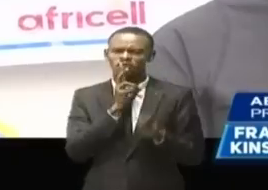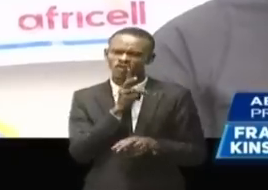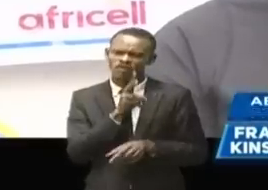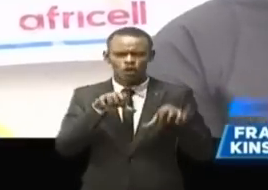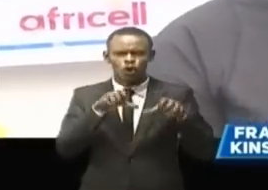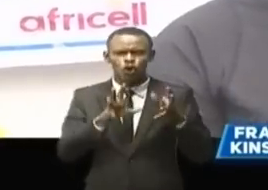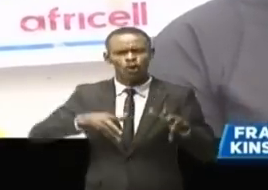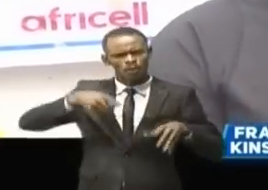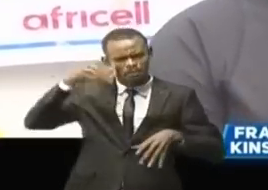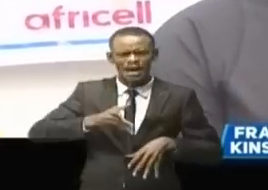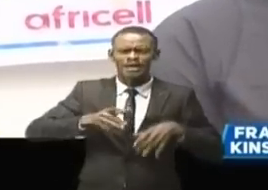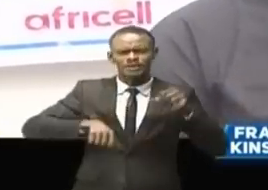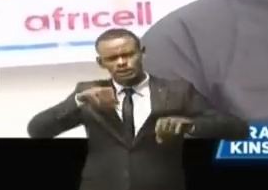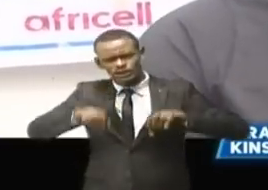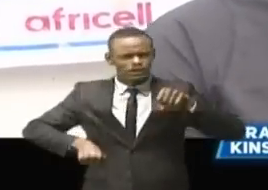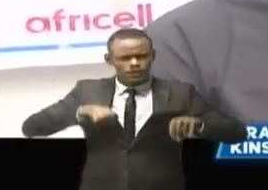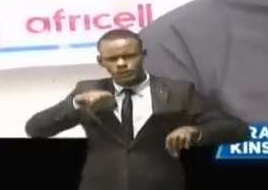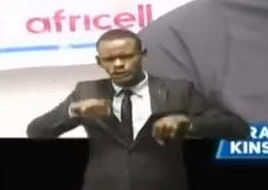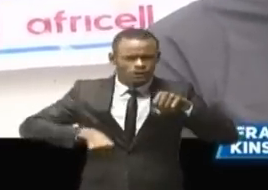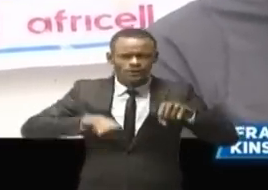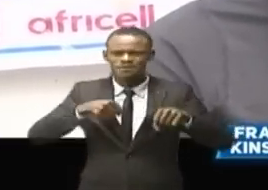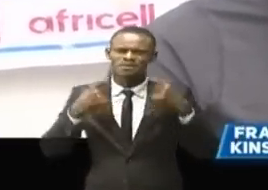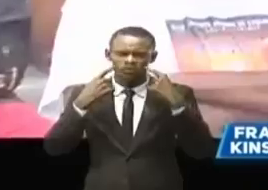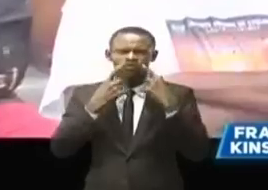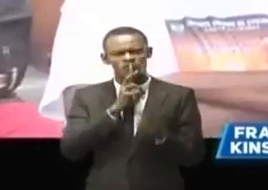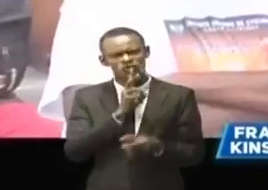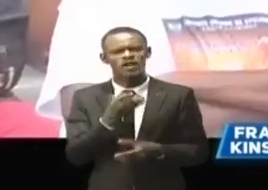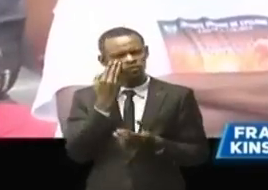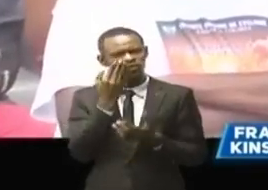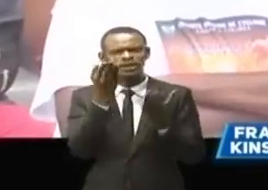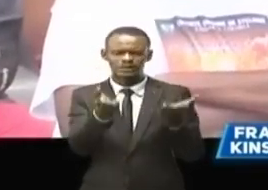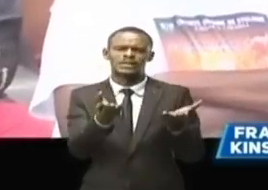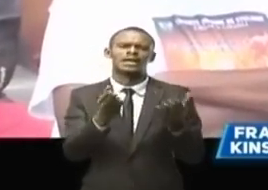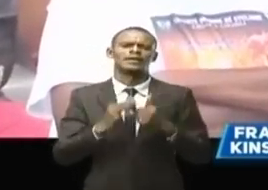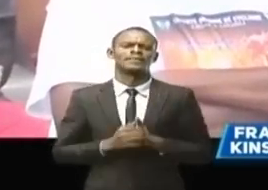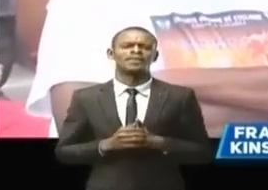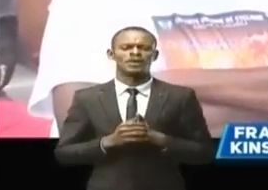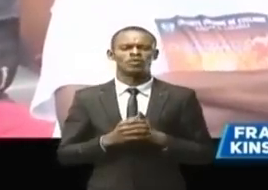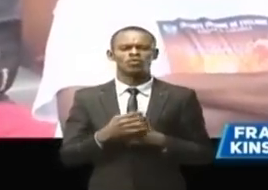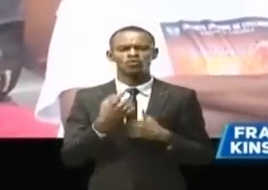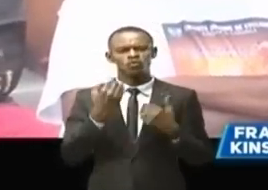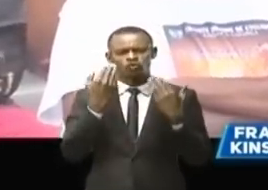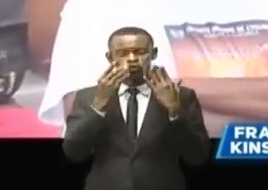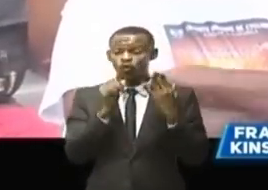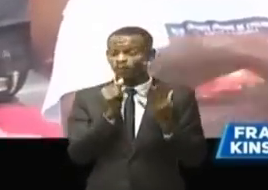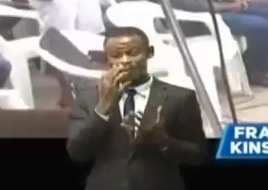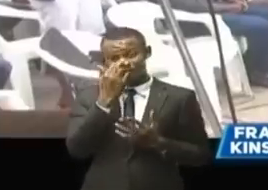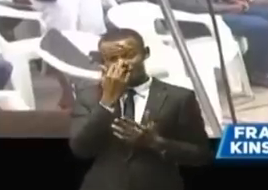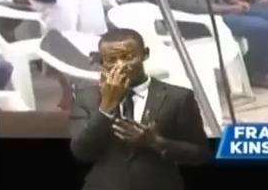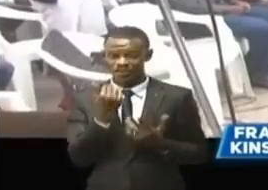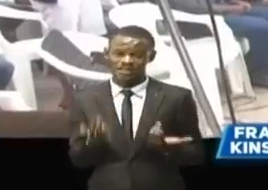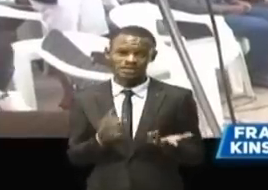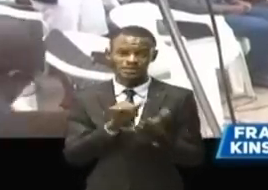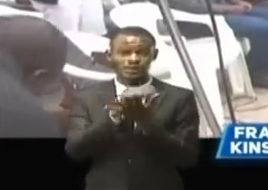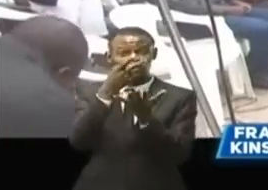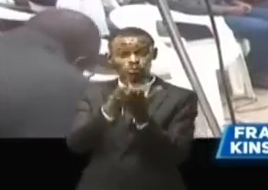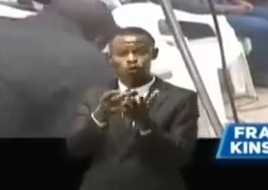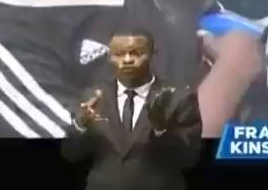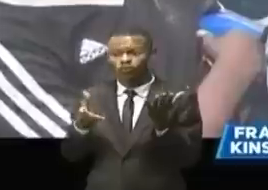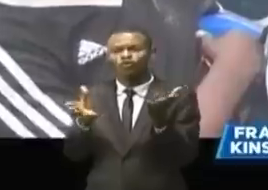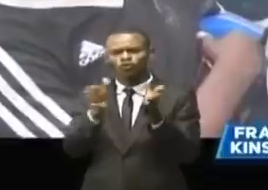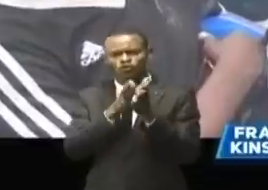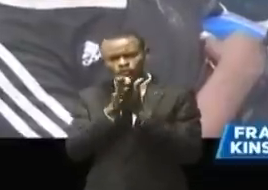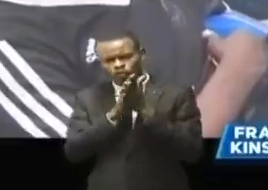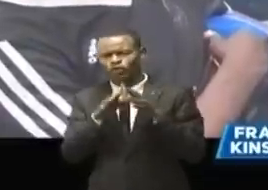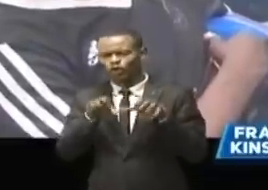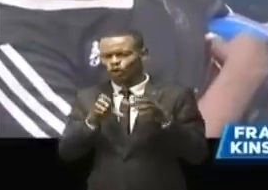favoritisme ou encore du clanisme ou encore du clientélisme. Donc nous ne voulons pas de cela, c'est le sport et aussi nous ne voulons pas aller faire